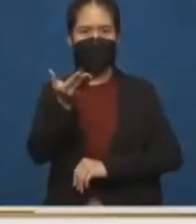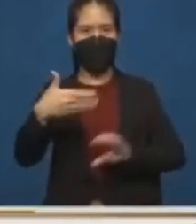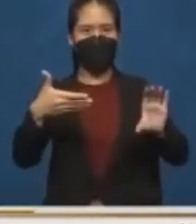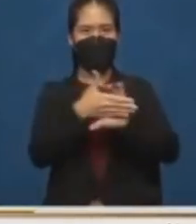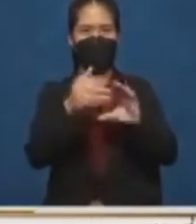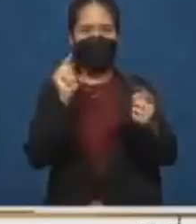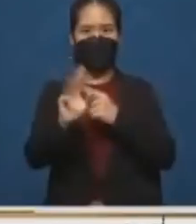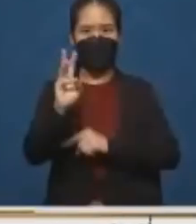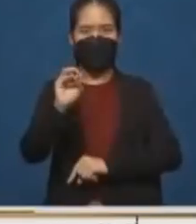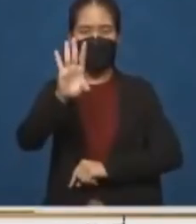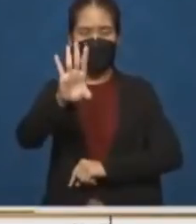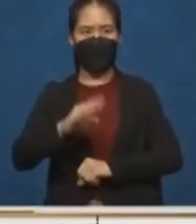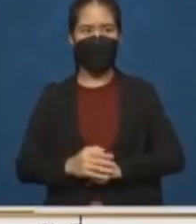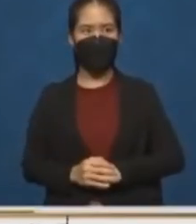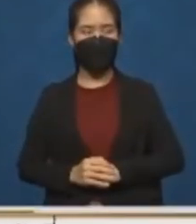บ